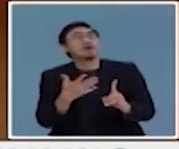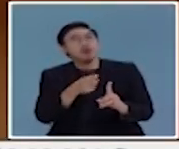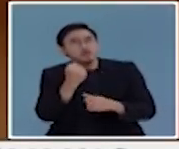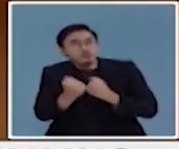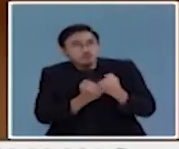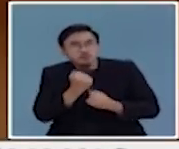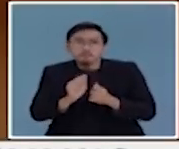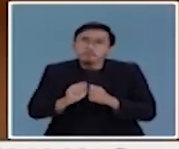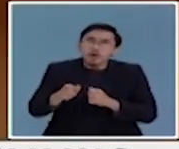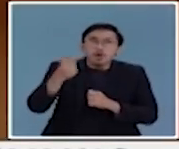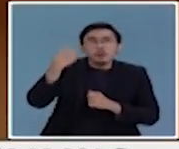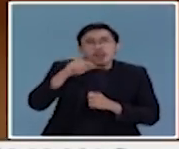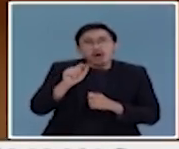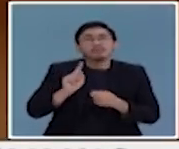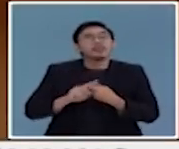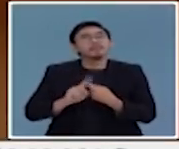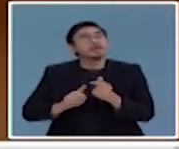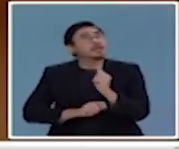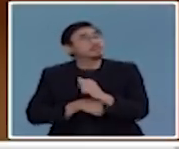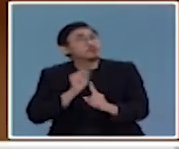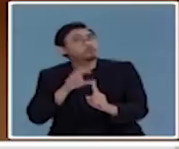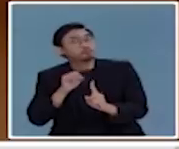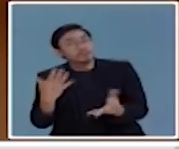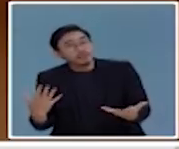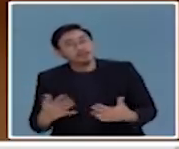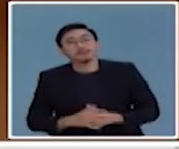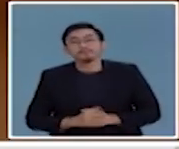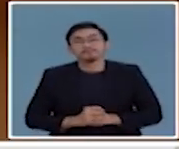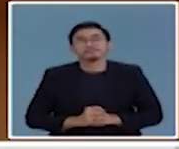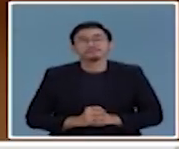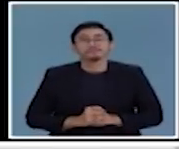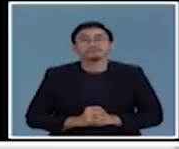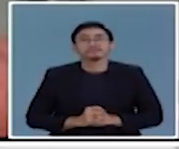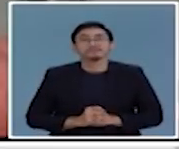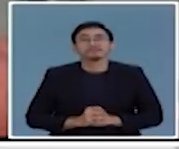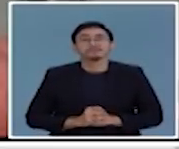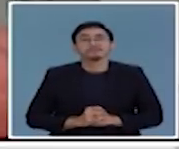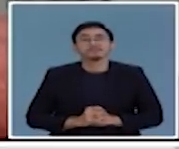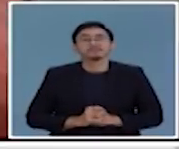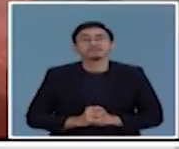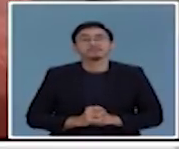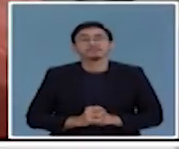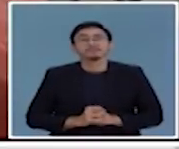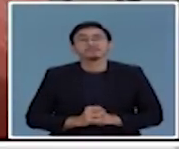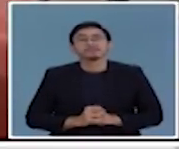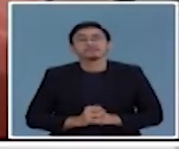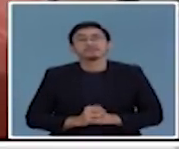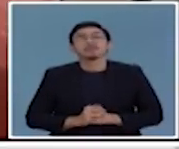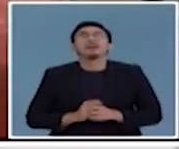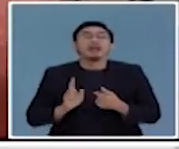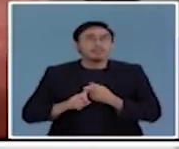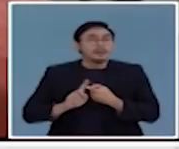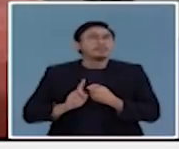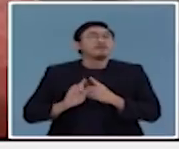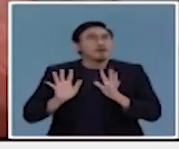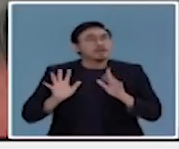tanggapan dari teman-teman Mas Saiful? Ya, teman-teman juga ada yang ngasih semangat, ya